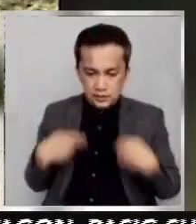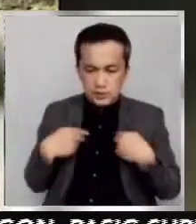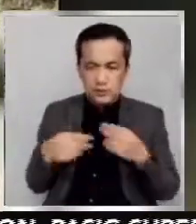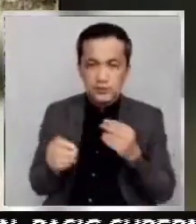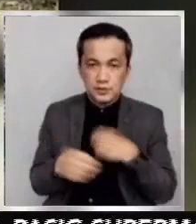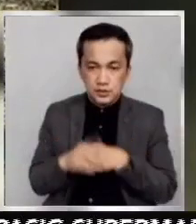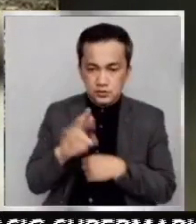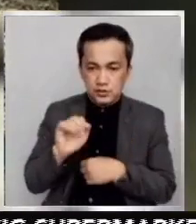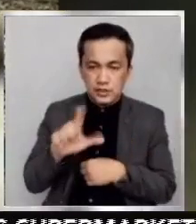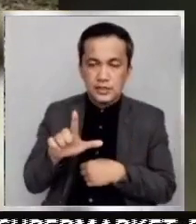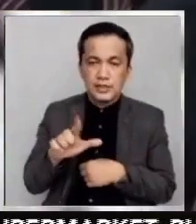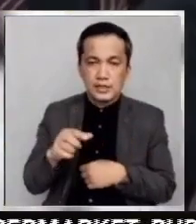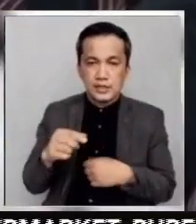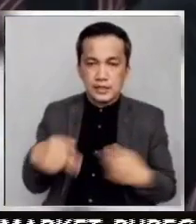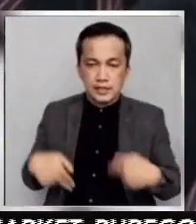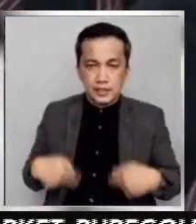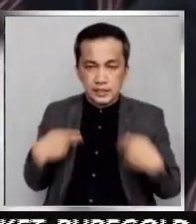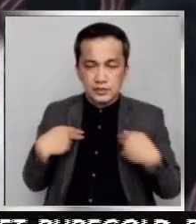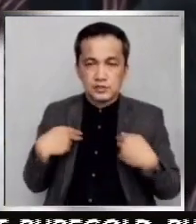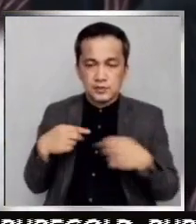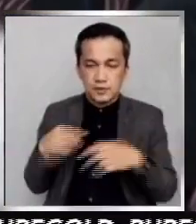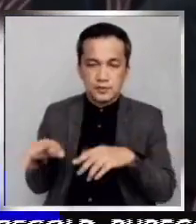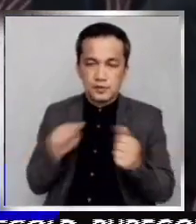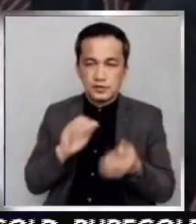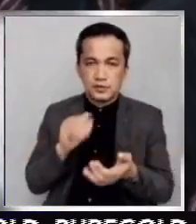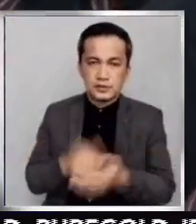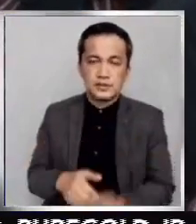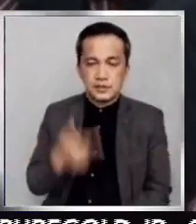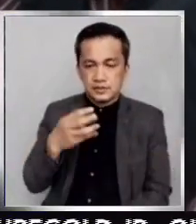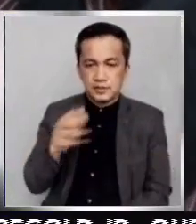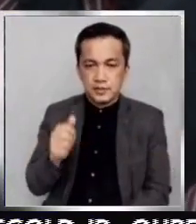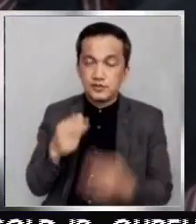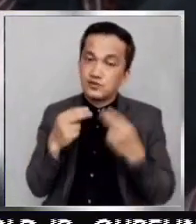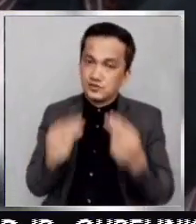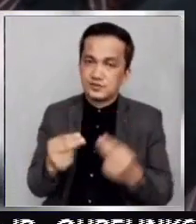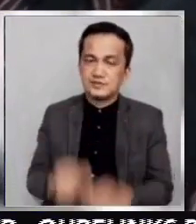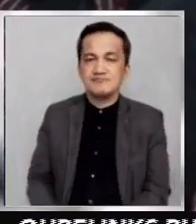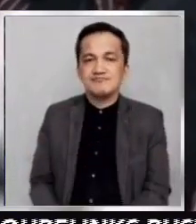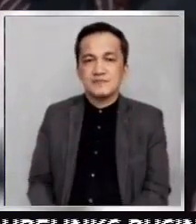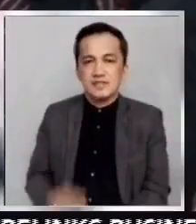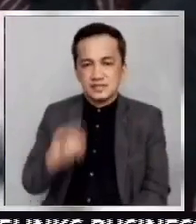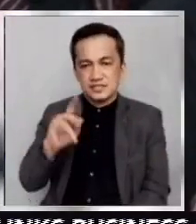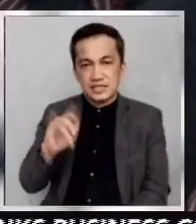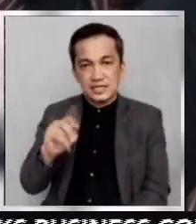mga evacuation center. Para sa GMA Integrated News, Jessica